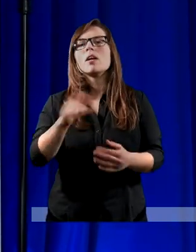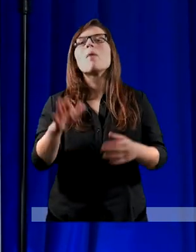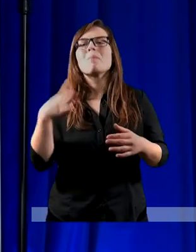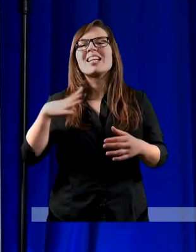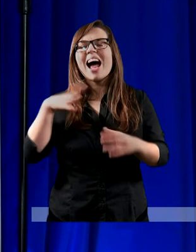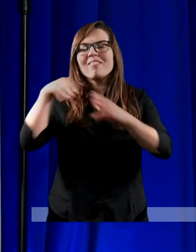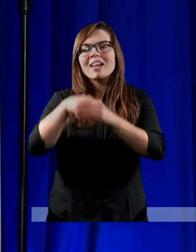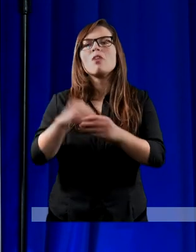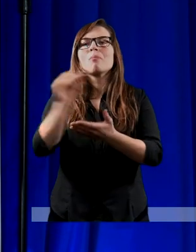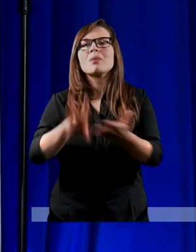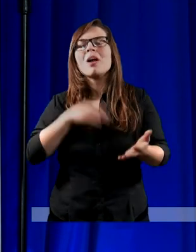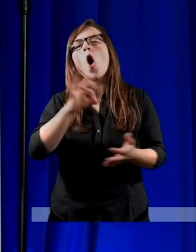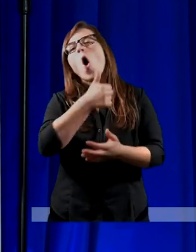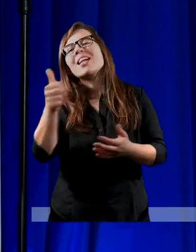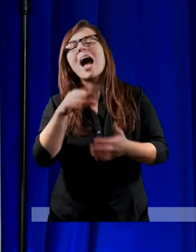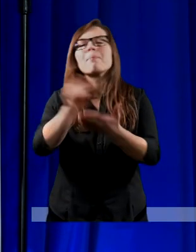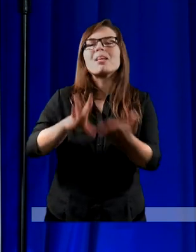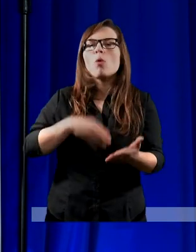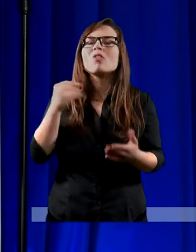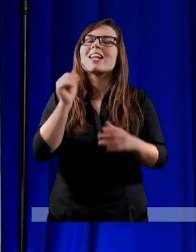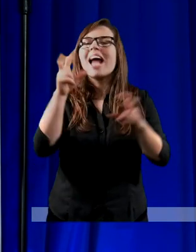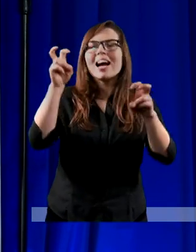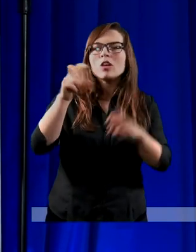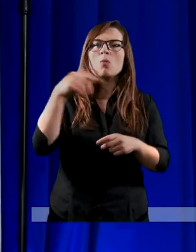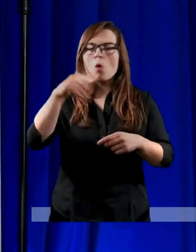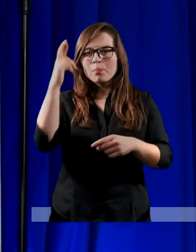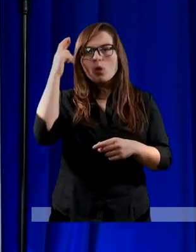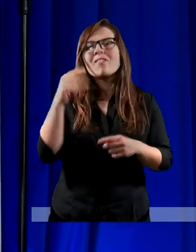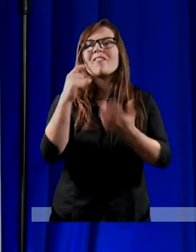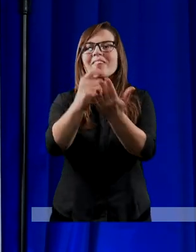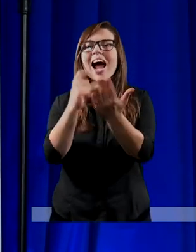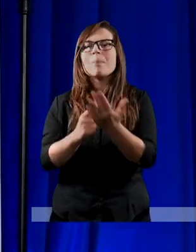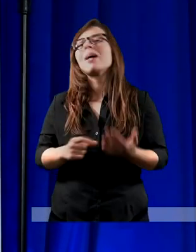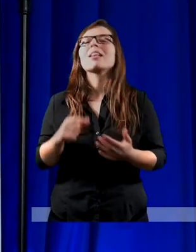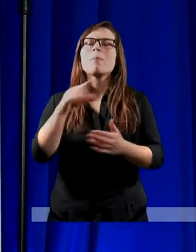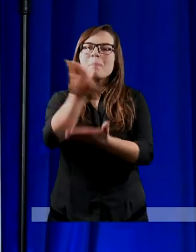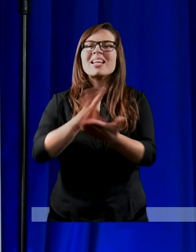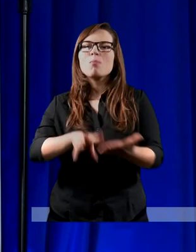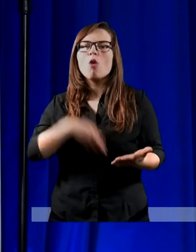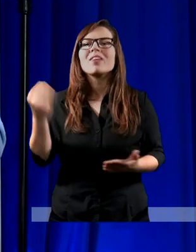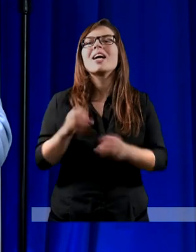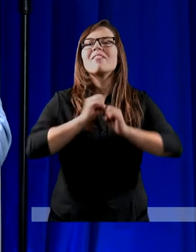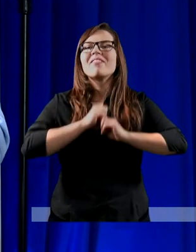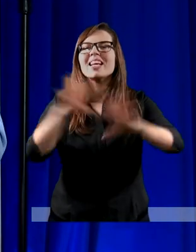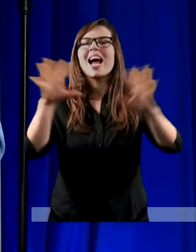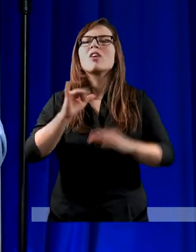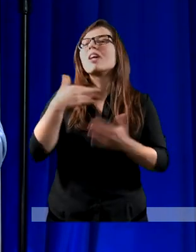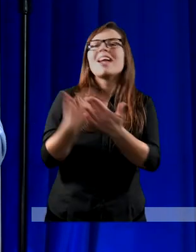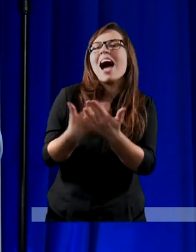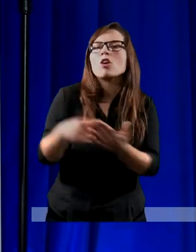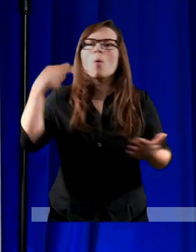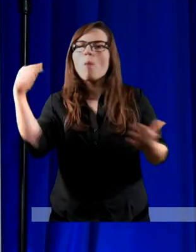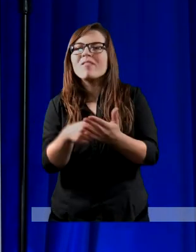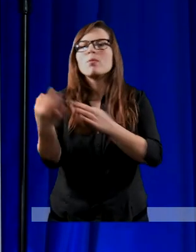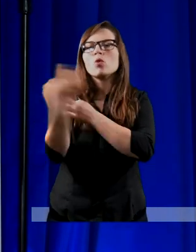Prawda zawarta w Piśmie Świętym, czyli o samym Piśmie Świętym. I mamy tutaj fragmenty, gdzie samo Pismo Święte wyjaśnia, dlaczego